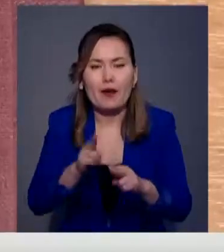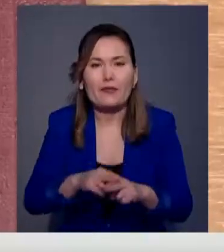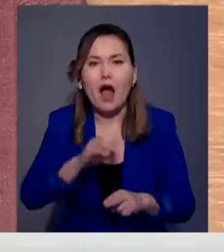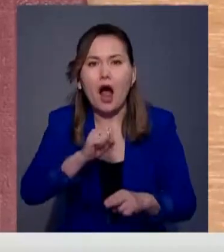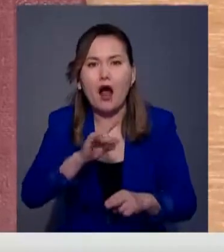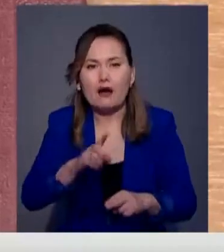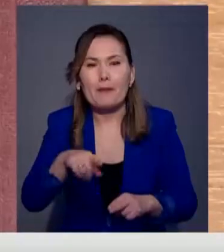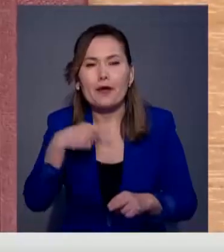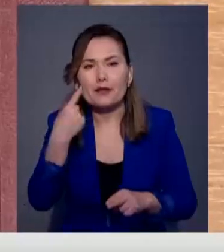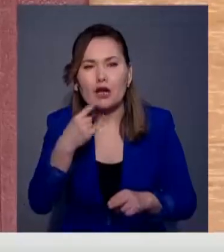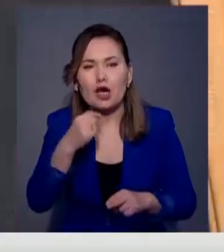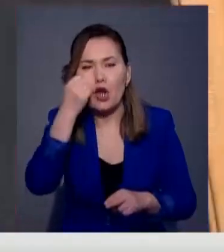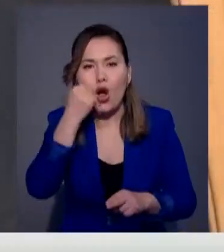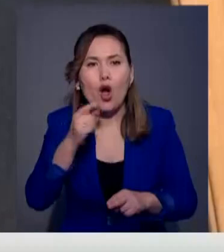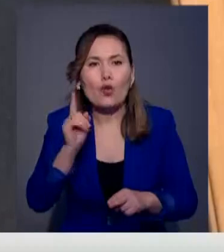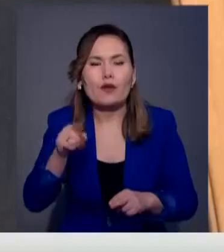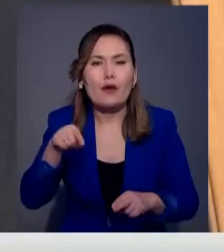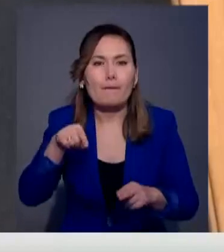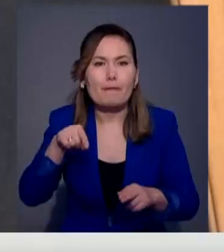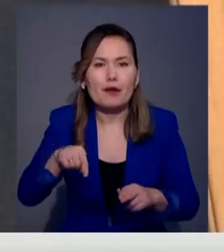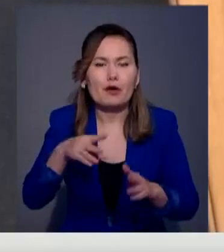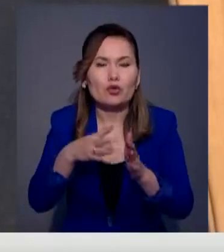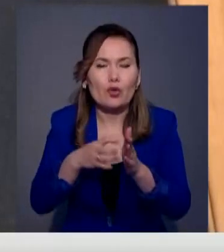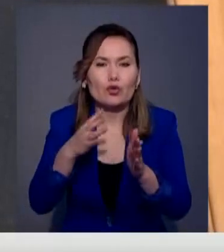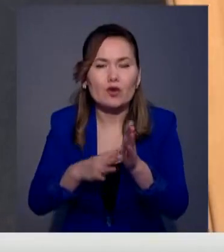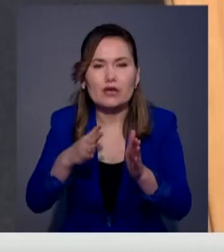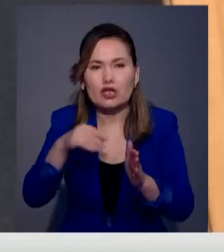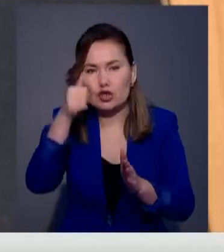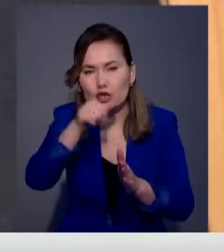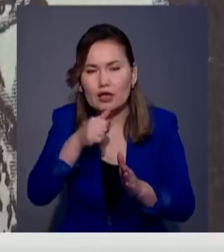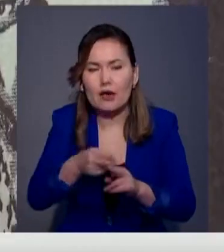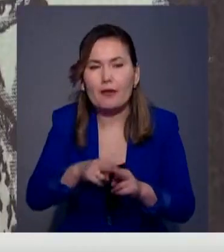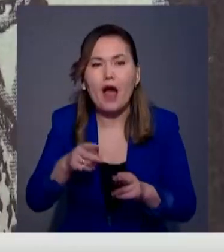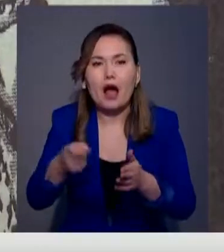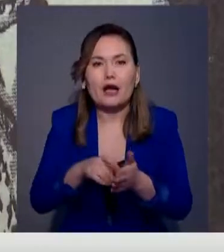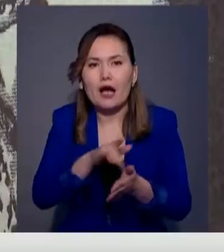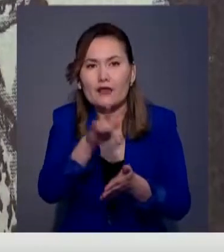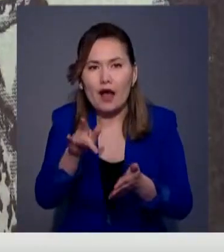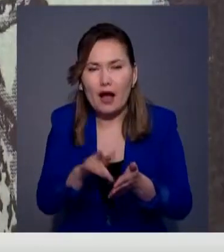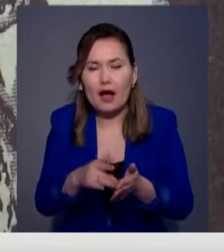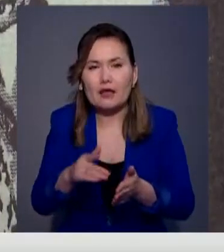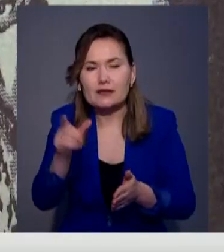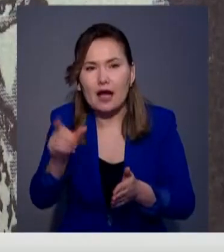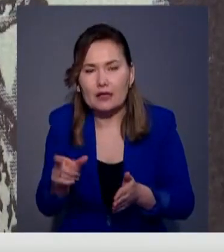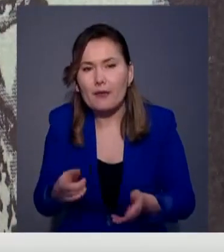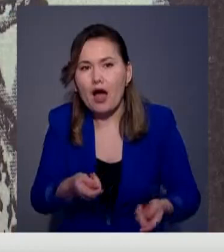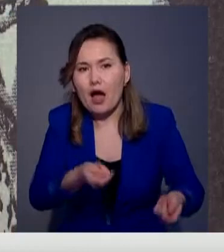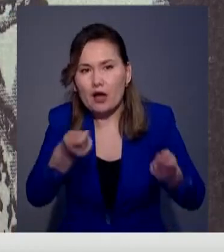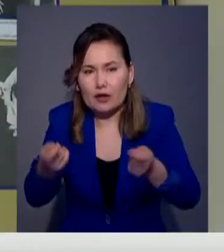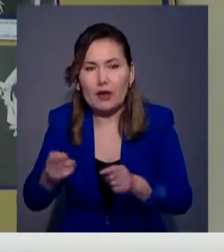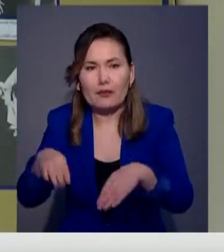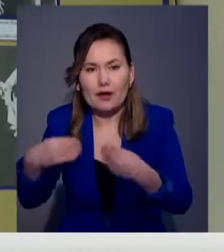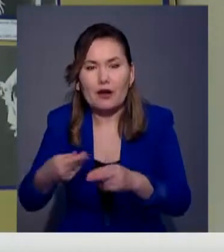араб тіліндегі көне кітапты 1990 жылы Қарағанды қаласының тұрғыны Шәрбат Кемелбаева келіп тапсырған. Өзінің